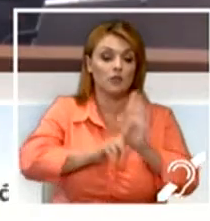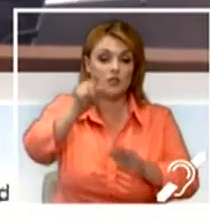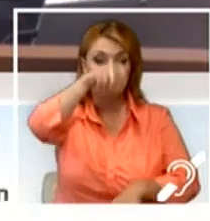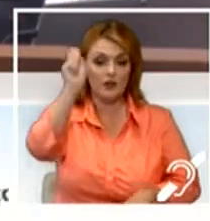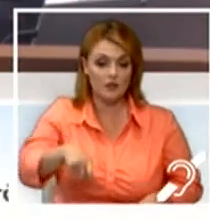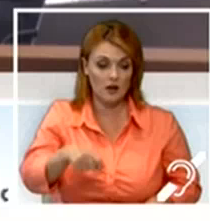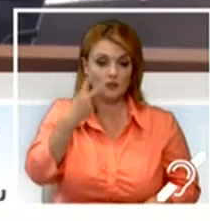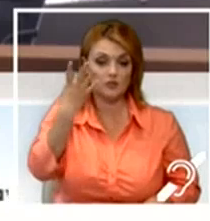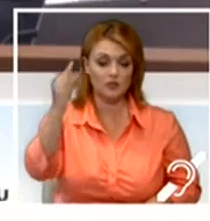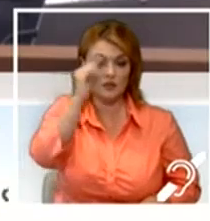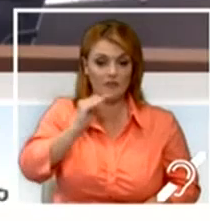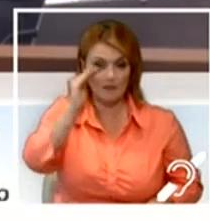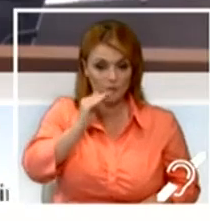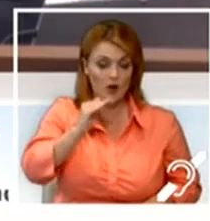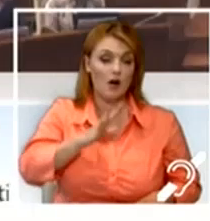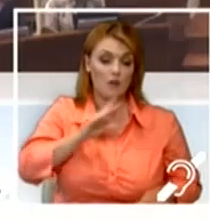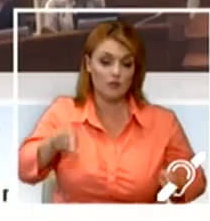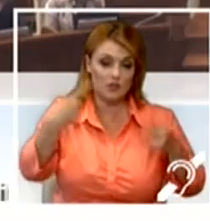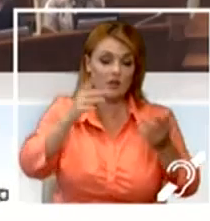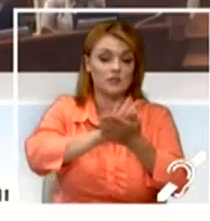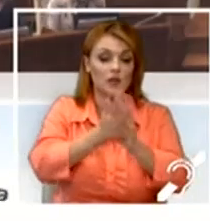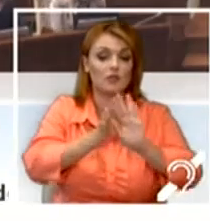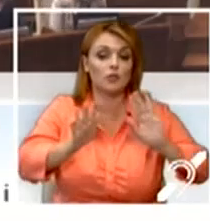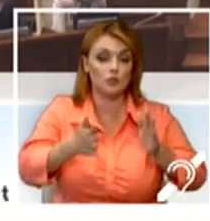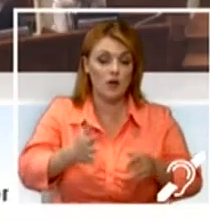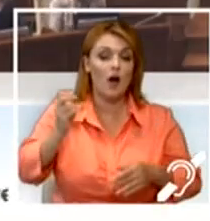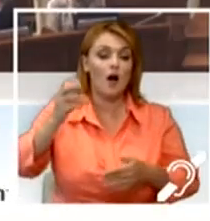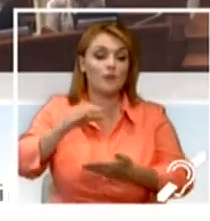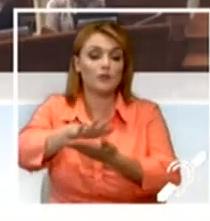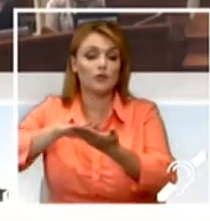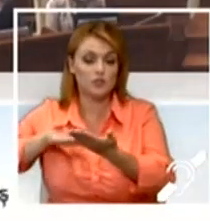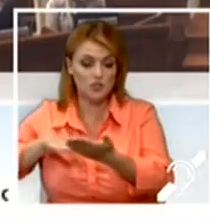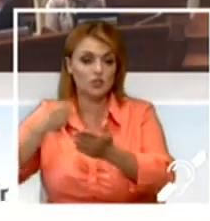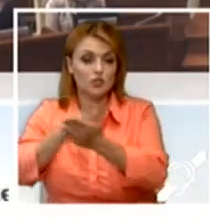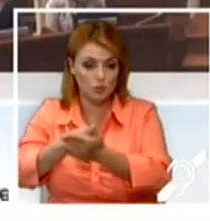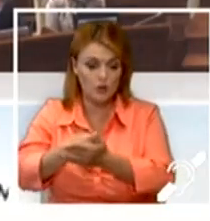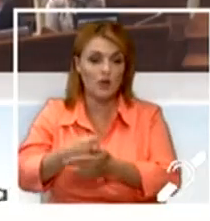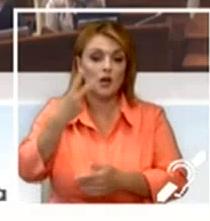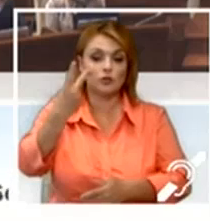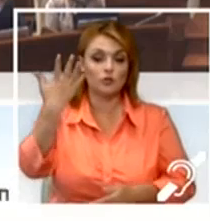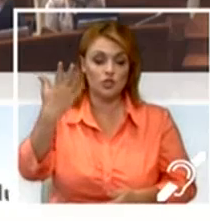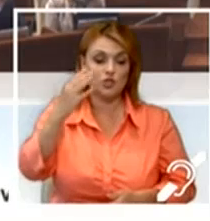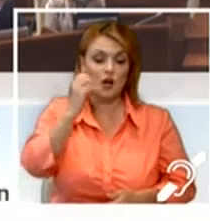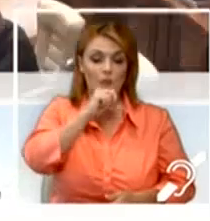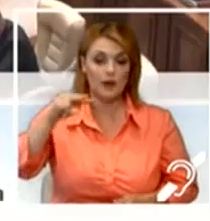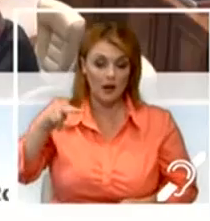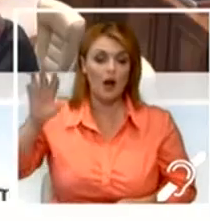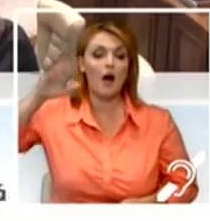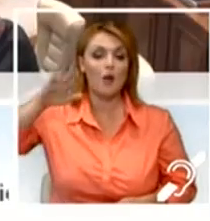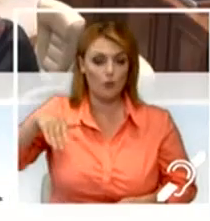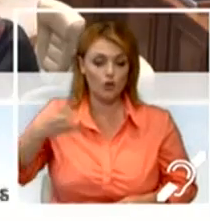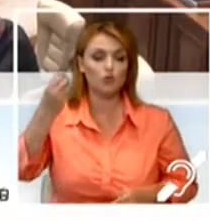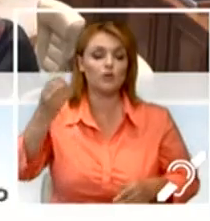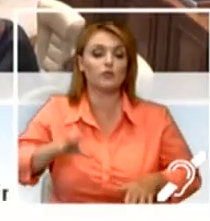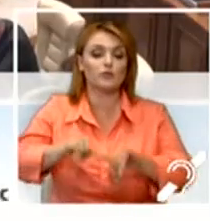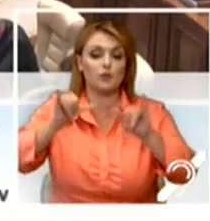Ucraina, în data de 24 februarie. Ulterior a fost extins termenul până pe 25 aprilie și mai apoi deja